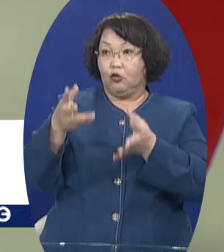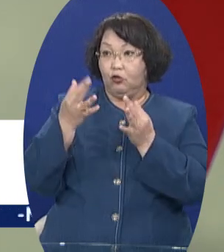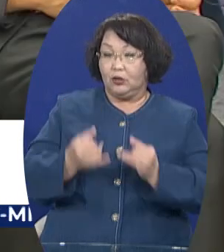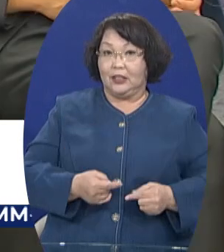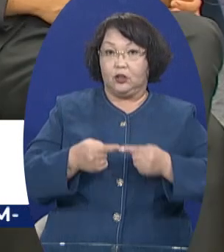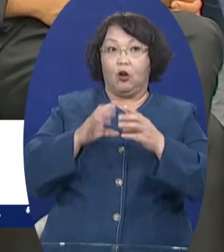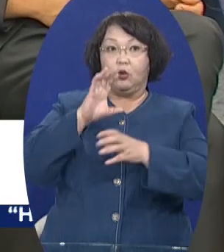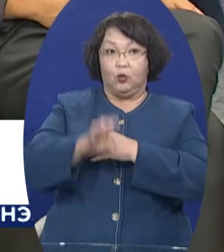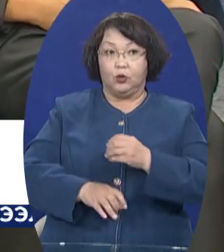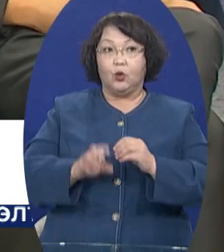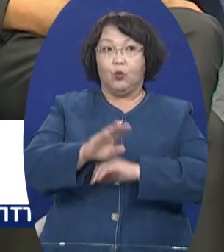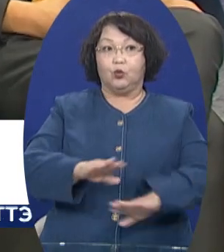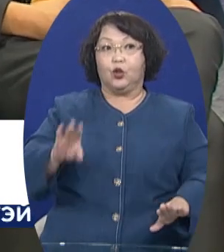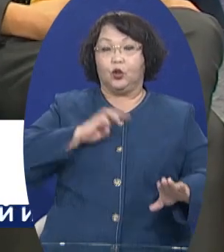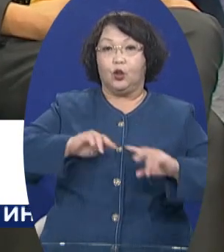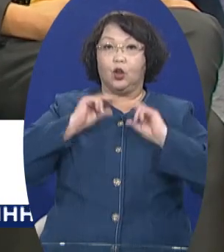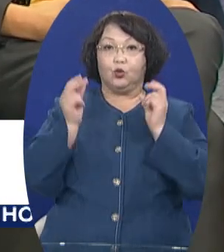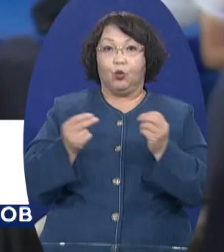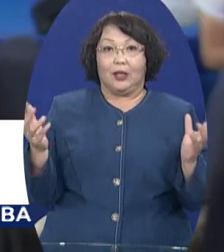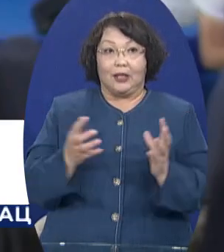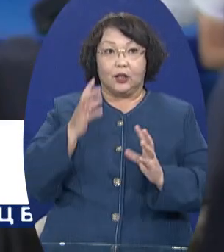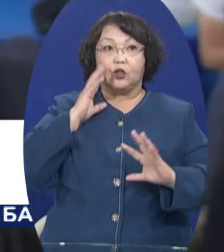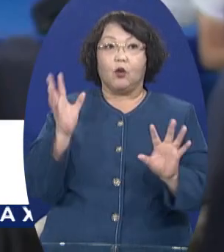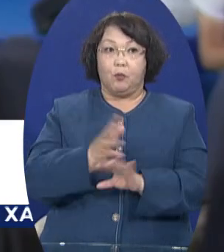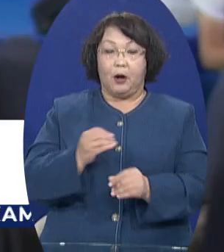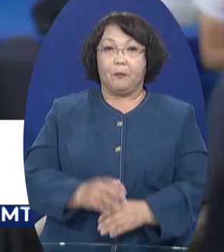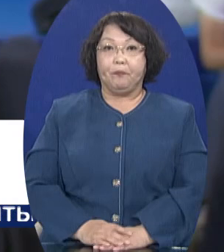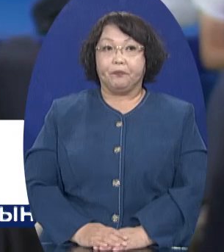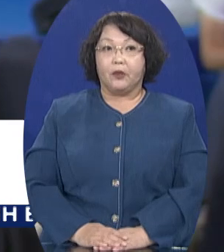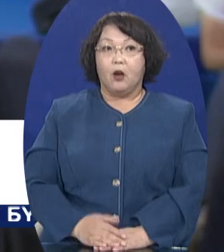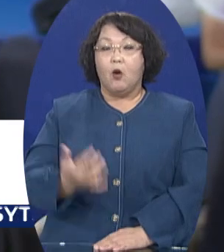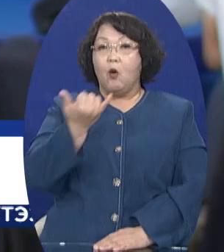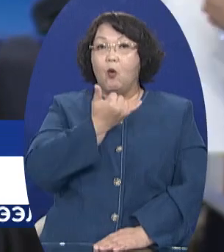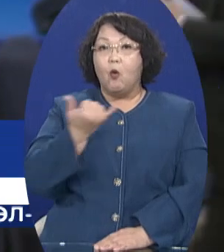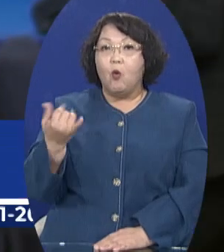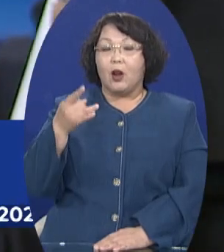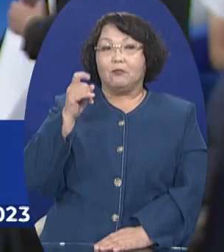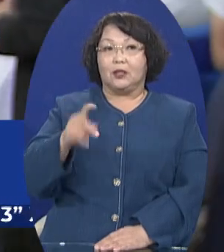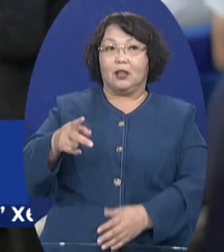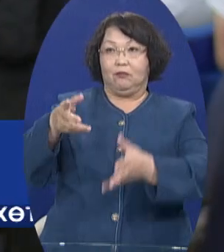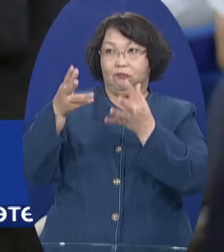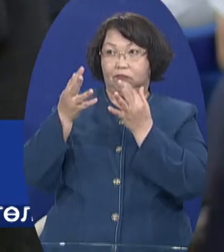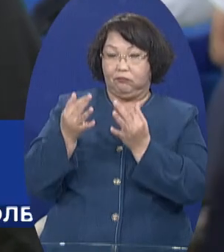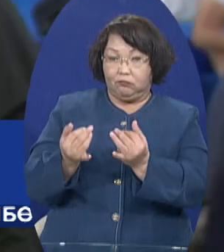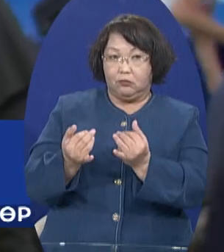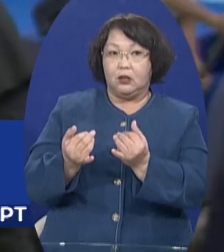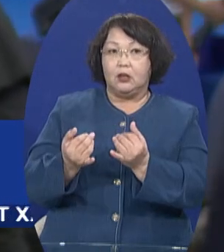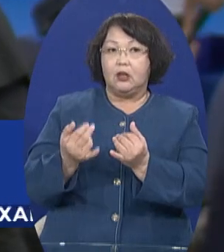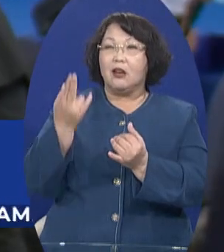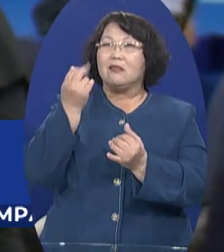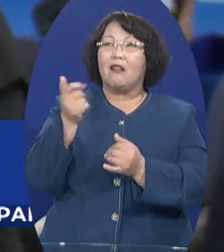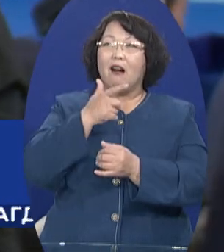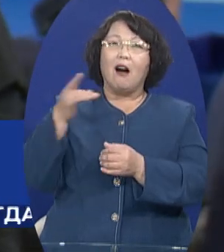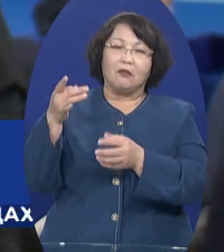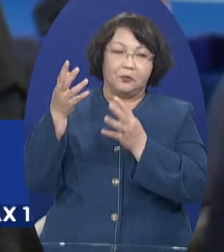олон улсын хүүхдийн чуулганыг зохион байгуулж байгааг хэллээ. Уур амьсгалын өөрчлөлт Монгол улс одоо уур амьсгалын өөрчлөлтөд эмзэгтэн дэлхийн